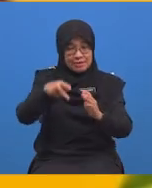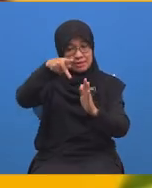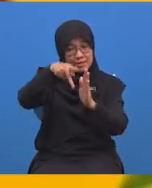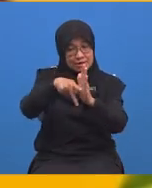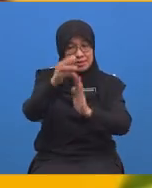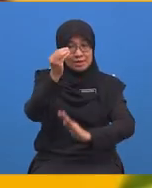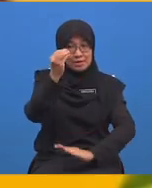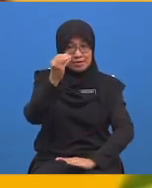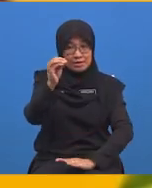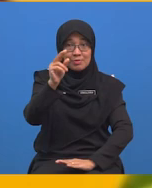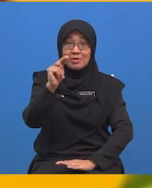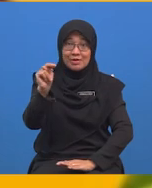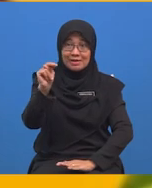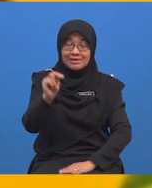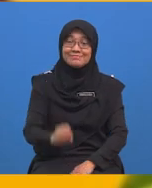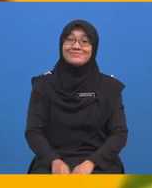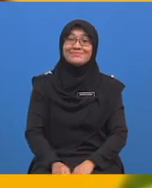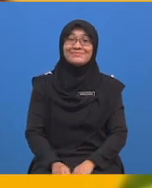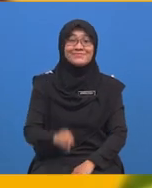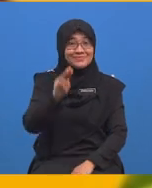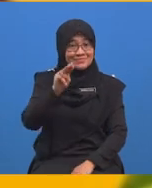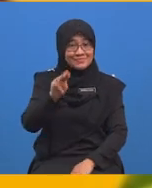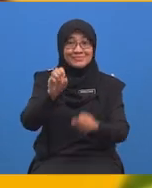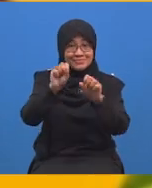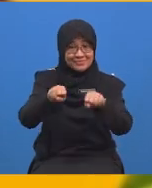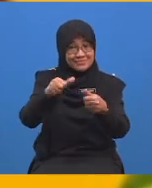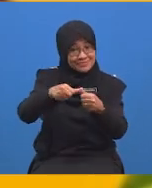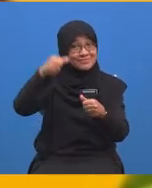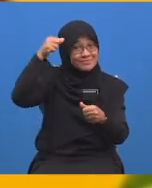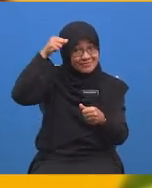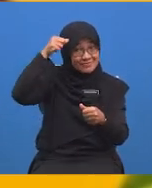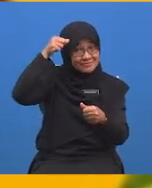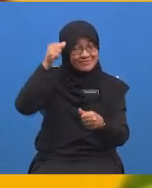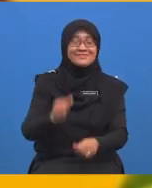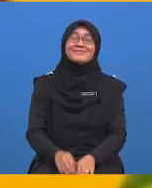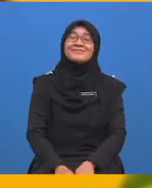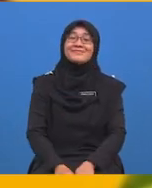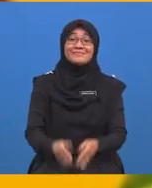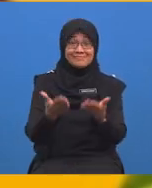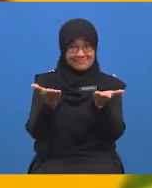murid-murid? Boleh ingat semula tajuk perpuluhan yang cikgu bincangkan tadi?